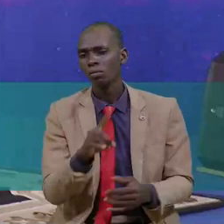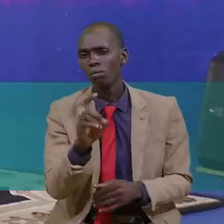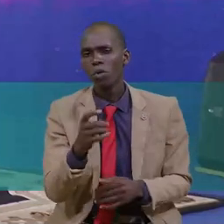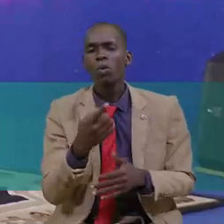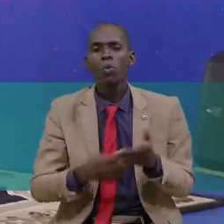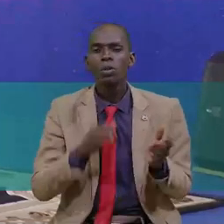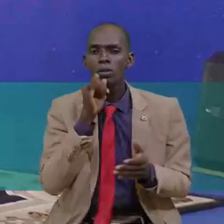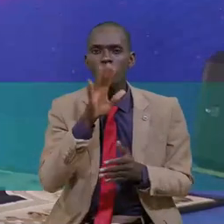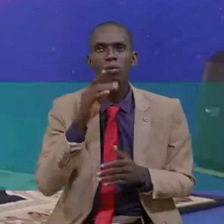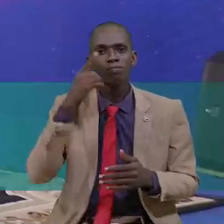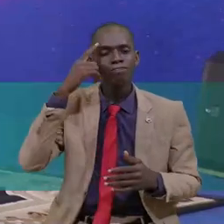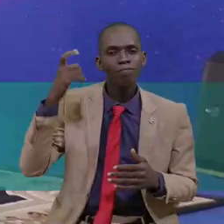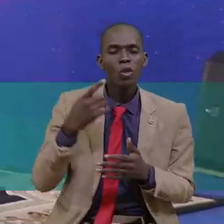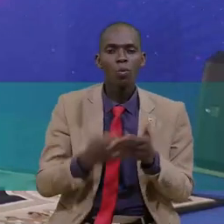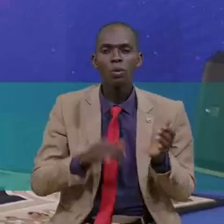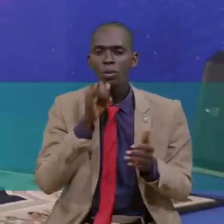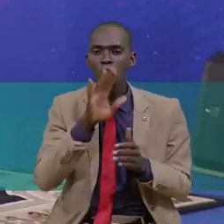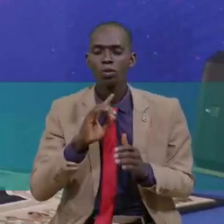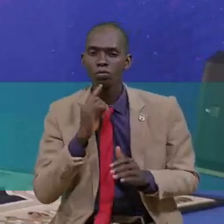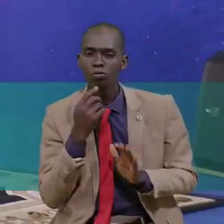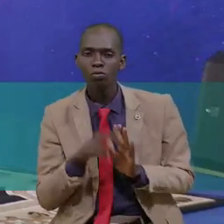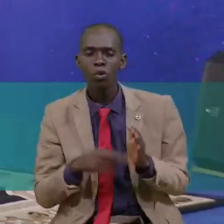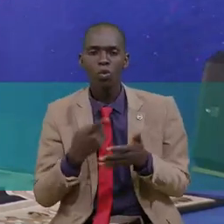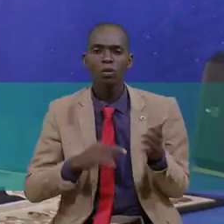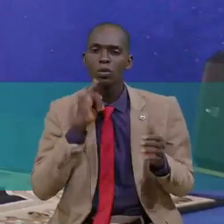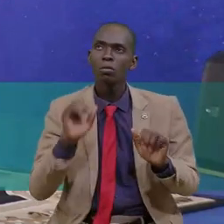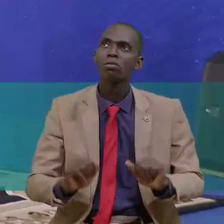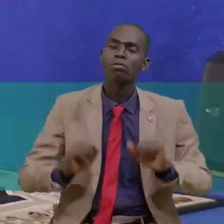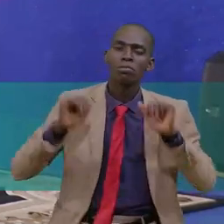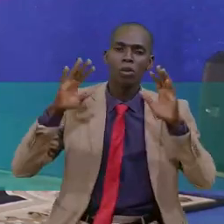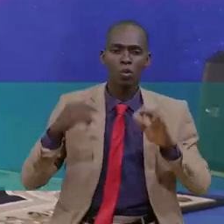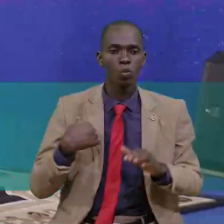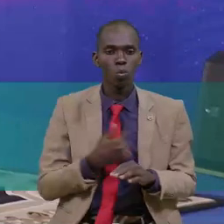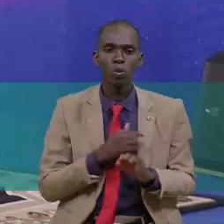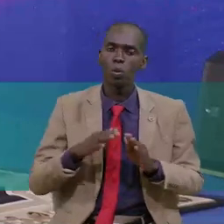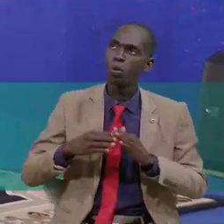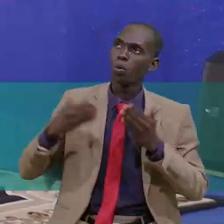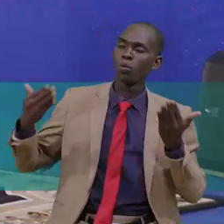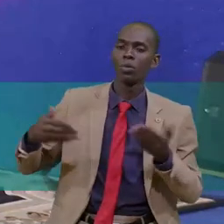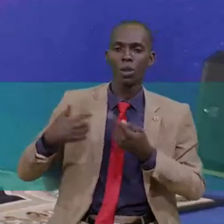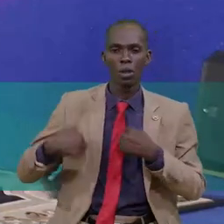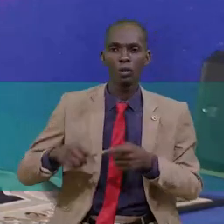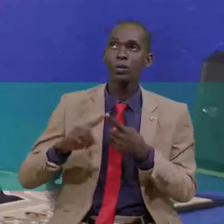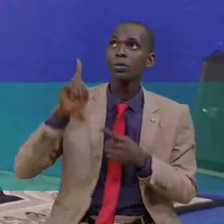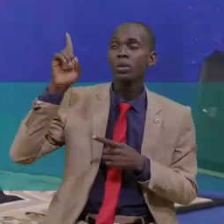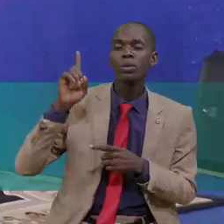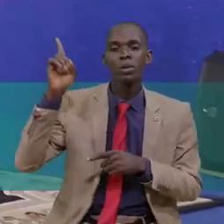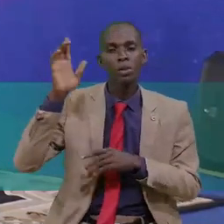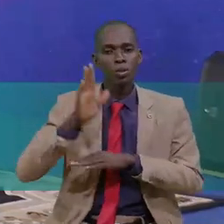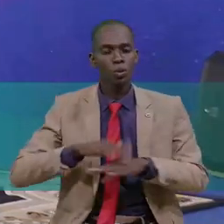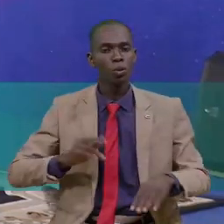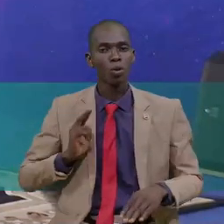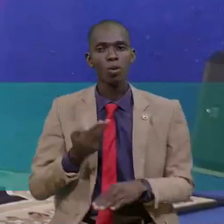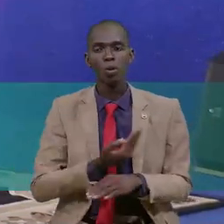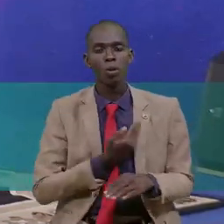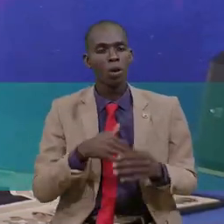ta passion? Quelle est ta consécration? Quel est ton engagement? Nous nous ouvrons également à lui et nous ne réservons rien. Il nous